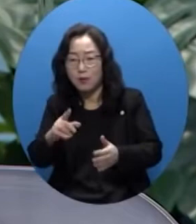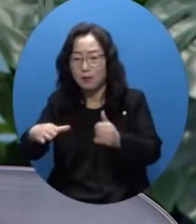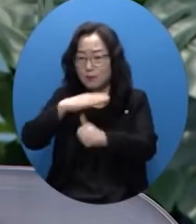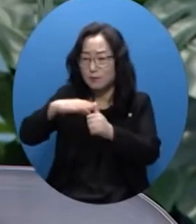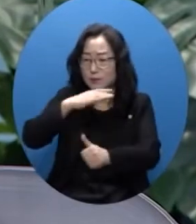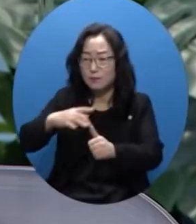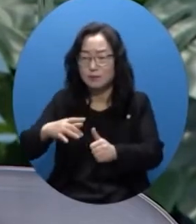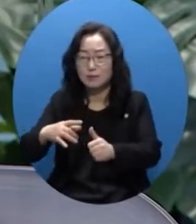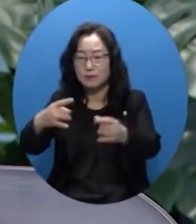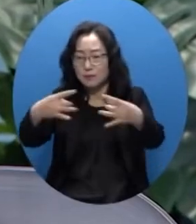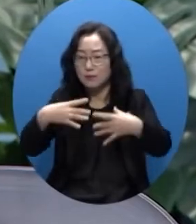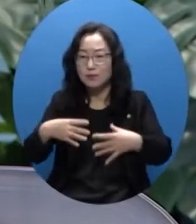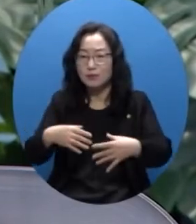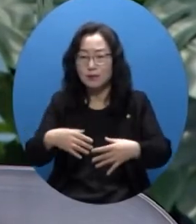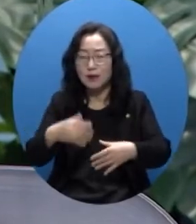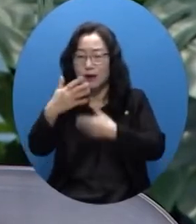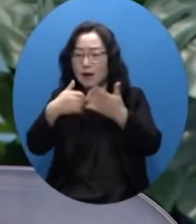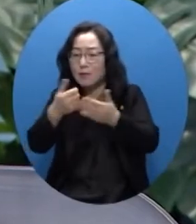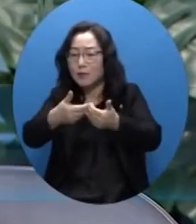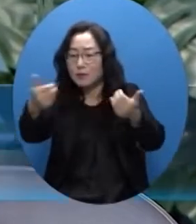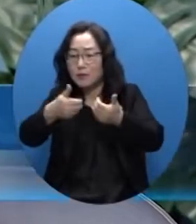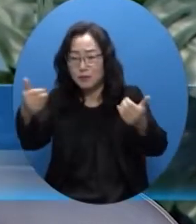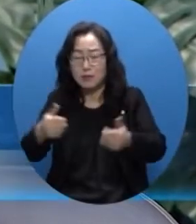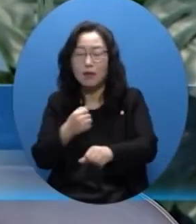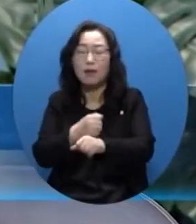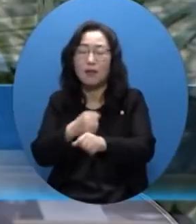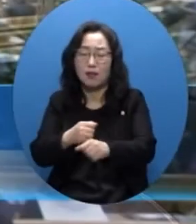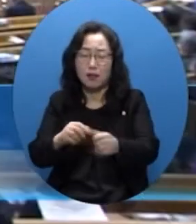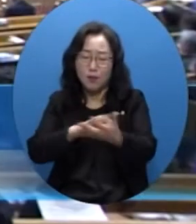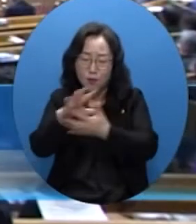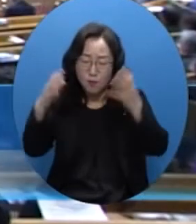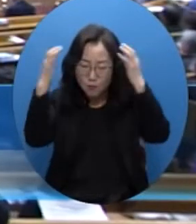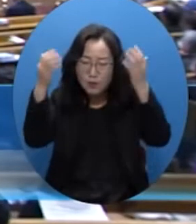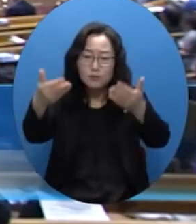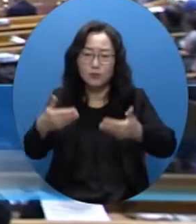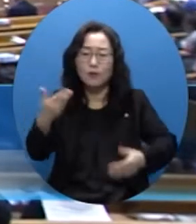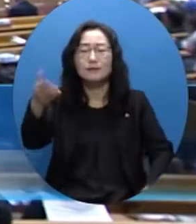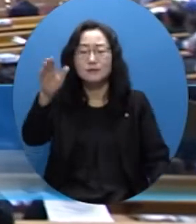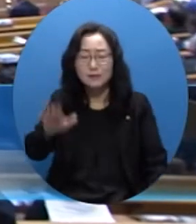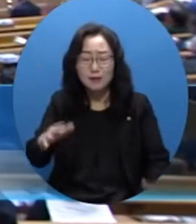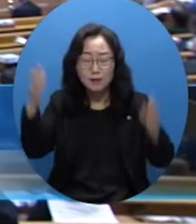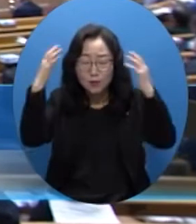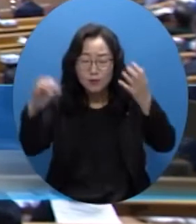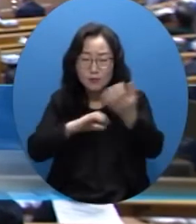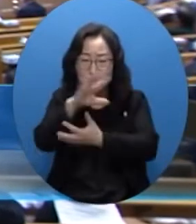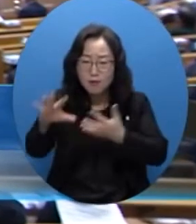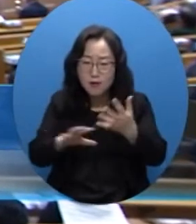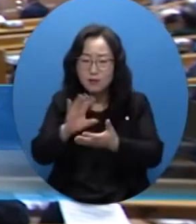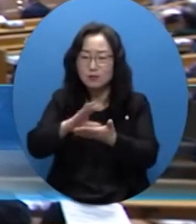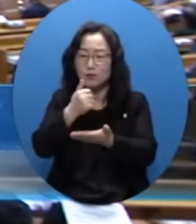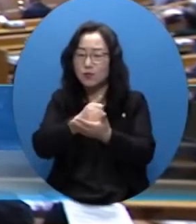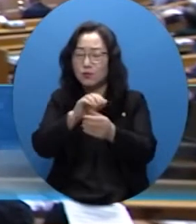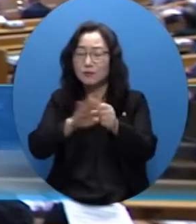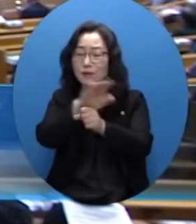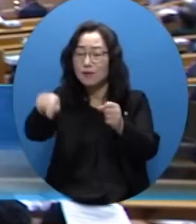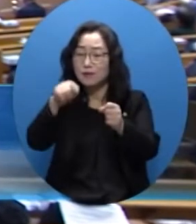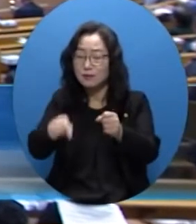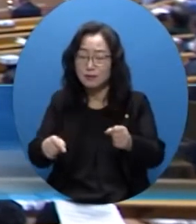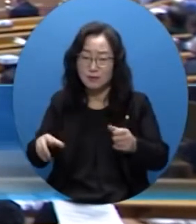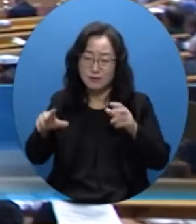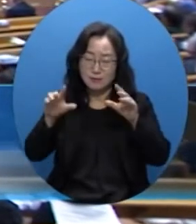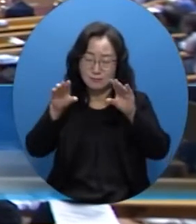힘들게 합니다 우리의 환란이 다가오는 것입니다 그 어떤 환란 도 우리를 그리스도의 사랑에서 그럴 수가